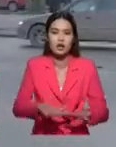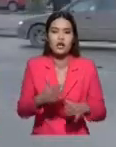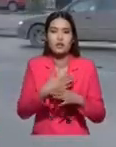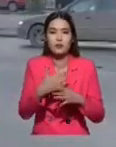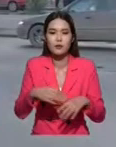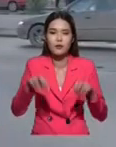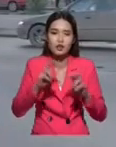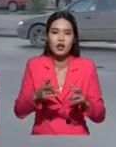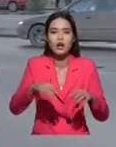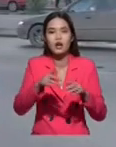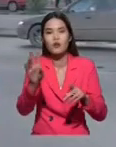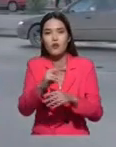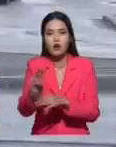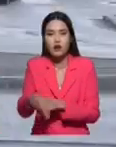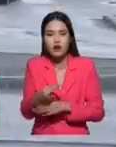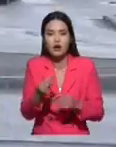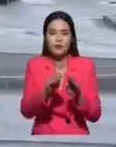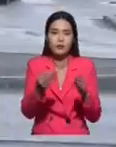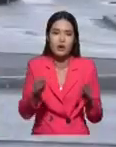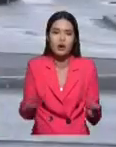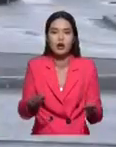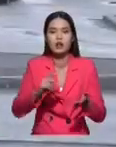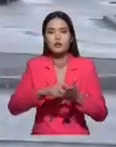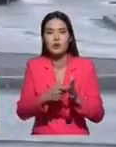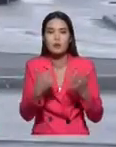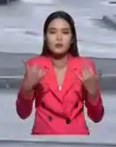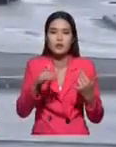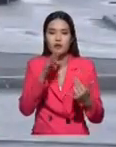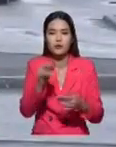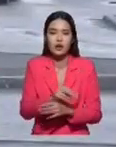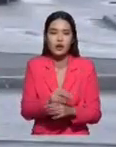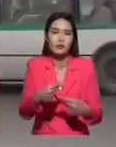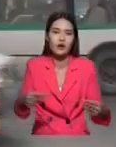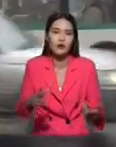улице, укрывайтесь в подземных переходах или подъездах зданий, но не у стен домов.